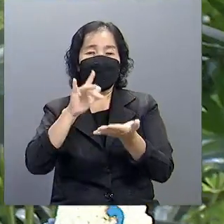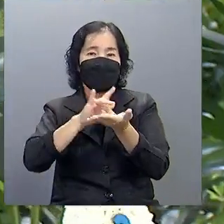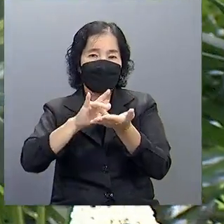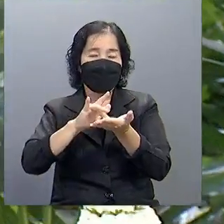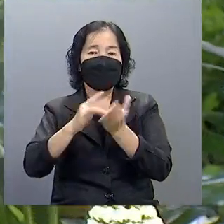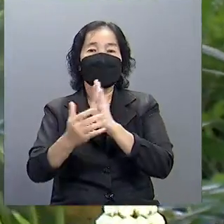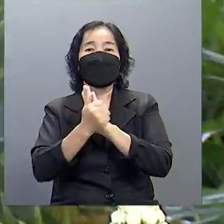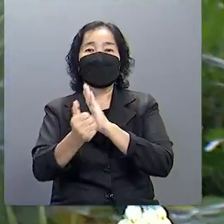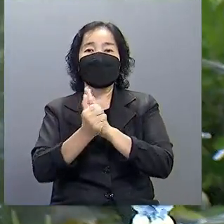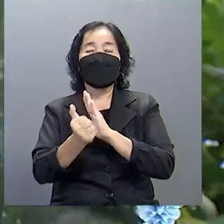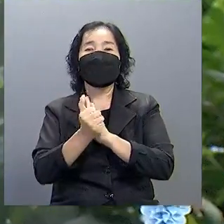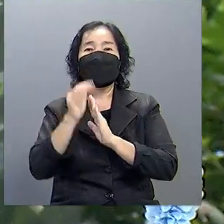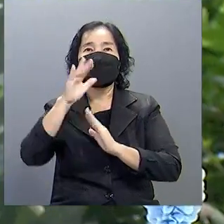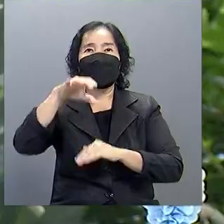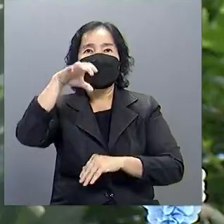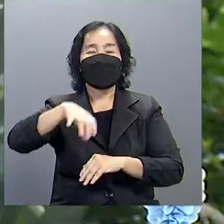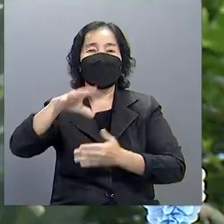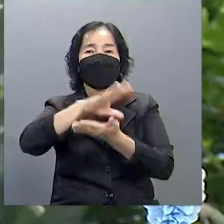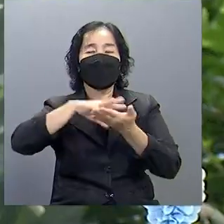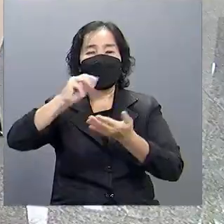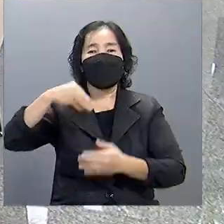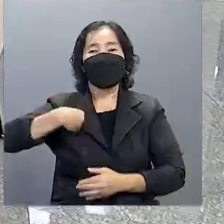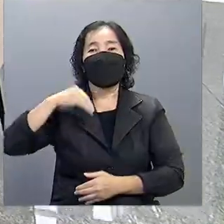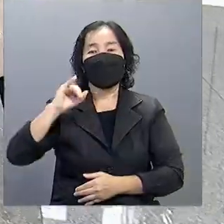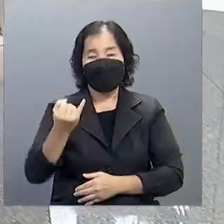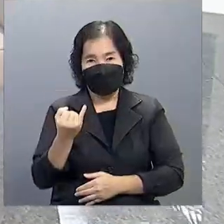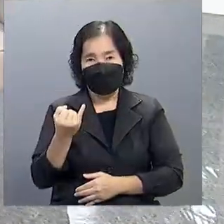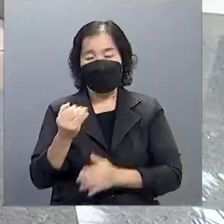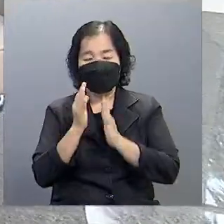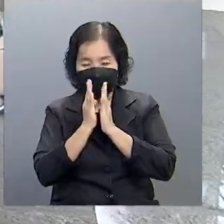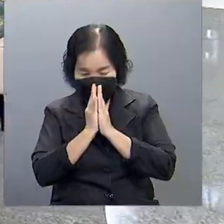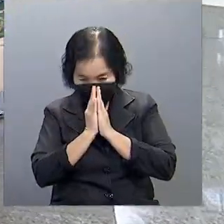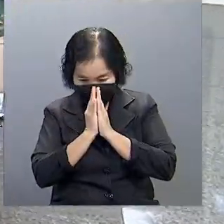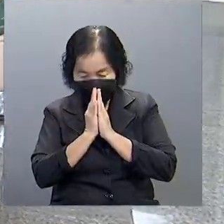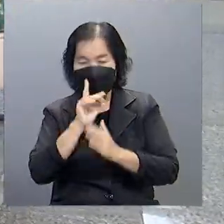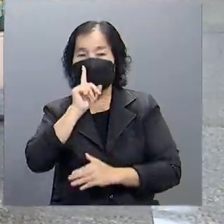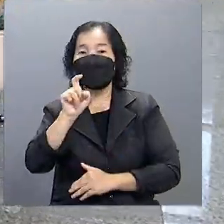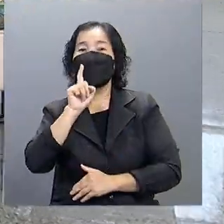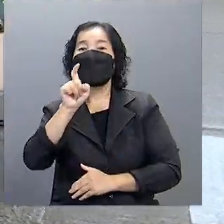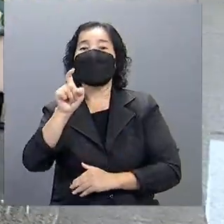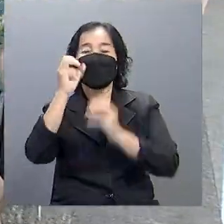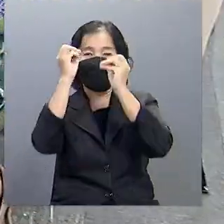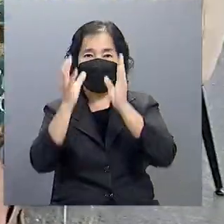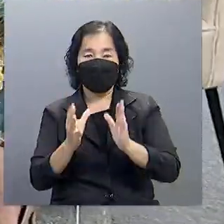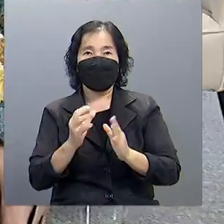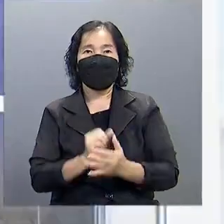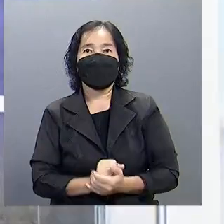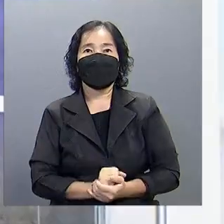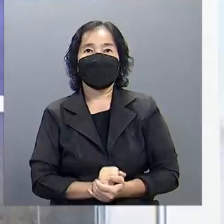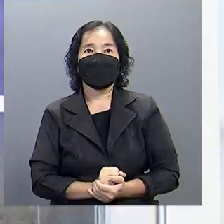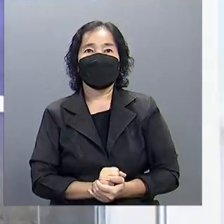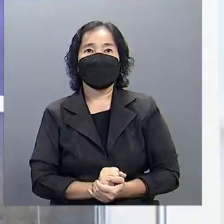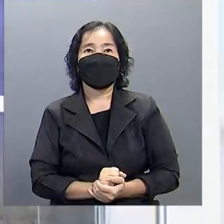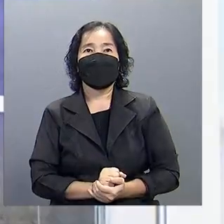คณะเภสัชศาสตร์จุฬาฯถ้าเรื่องก็ต้องปรึกษาการปฏิสัมพันธ์การศึกษาครับสวัสดีครับเข้าเรื่องเลยดีกว่า